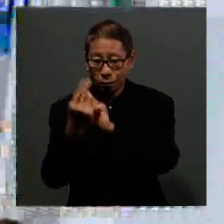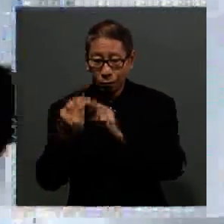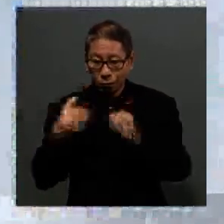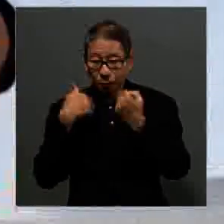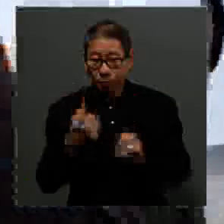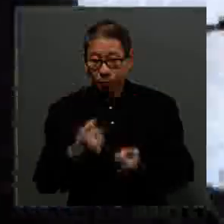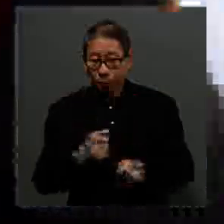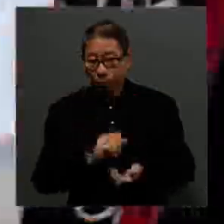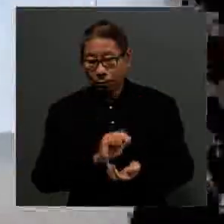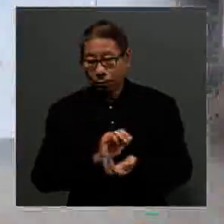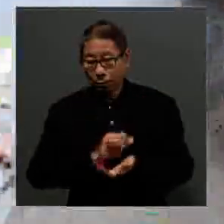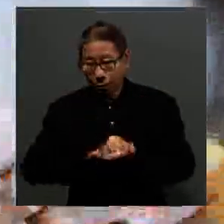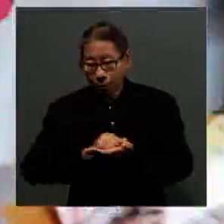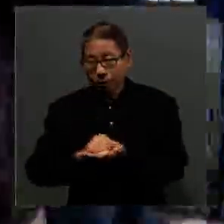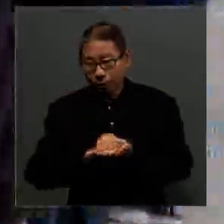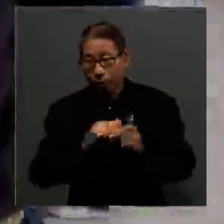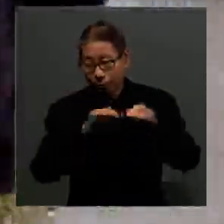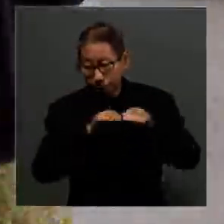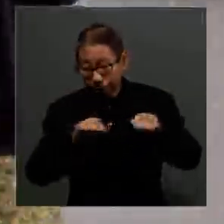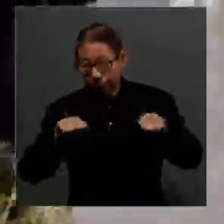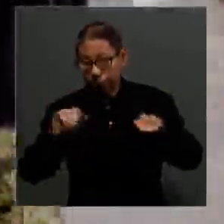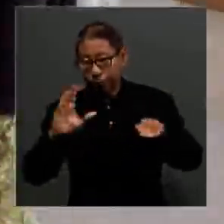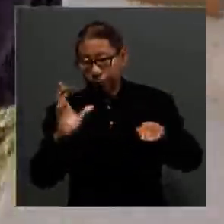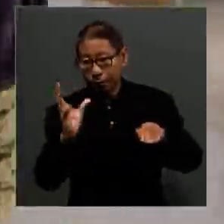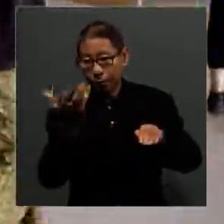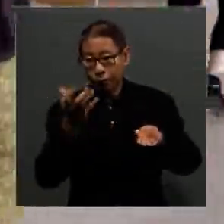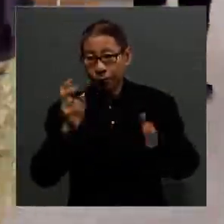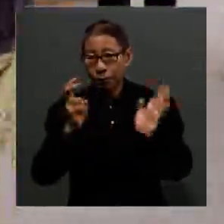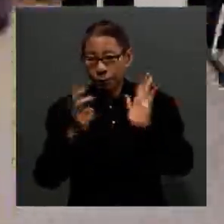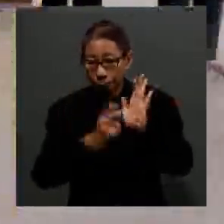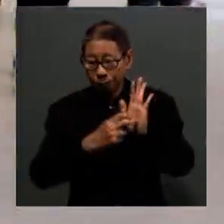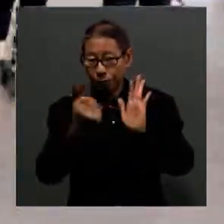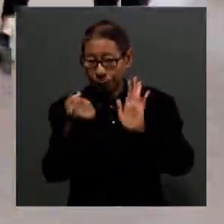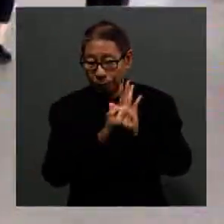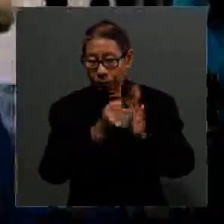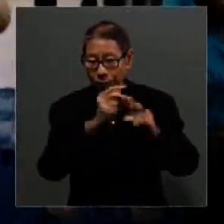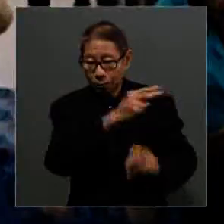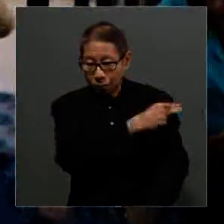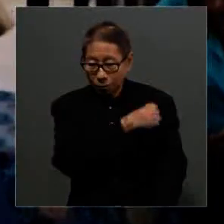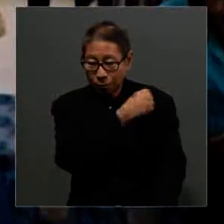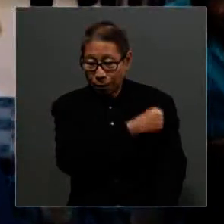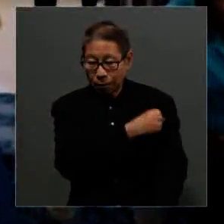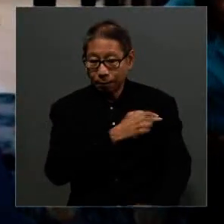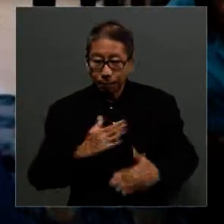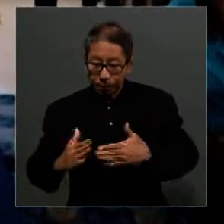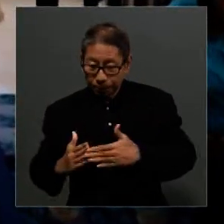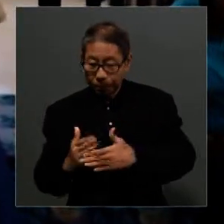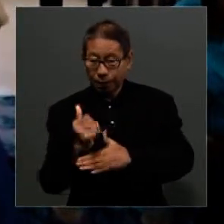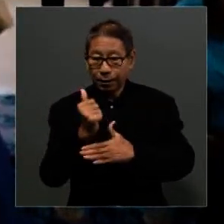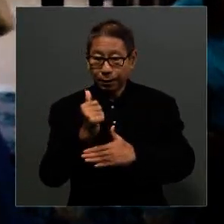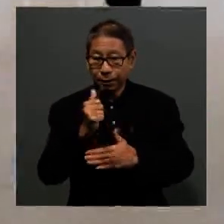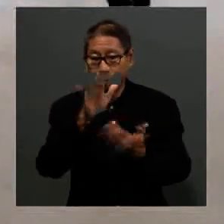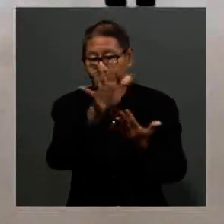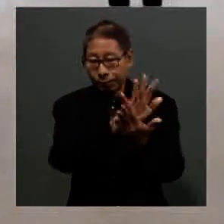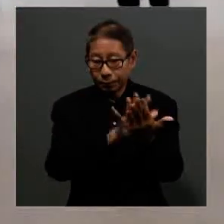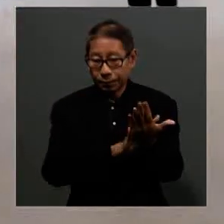บริการให้เป็นไปตามมาตรฐานสากลโดยมีการประเมินรับรองคุณภาพโรงพยาบาลผ่านมาตรฐานงานอนามัยแม่และเด็กทั่วประเทศ